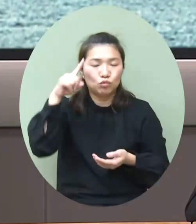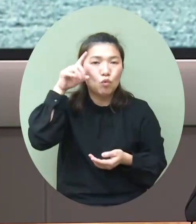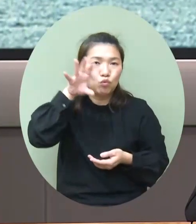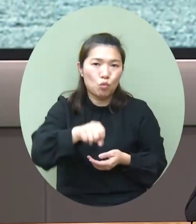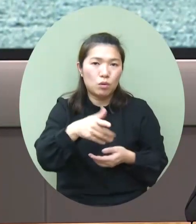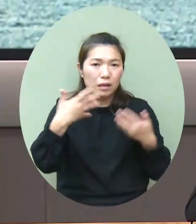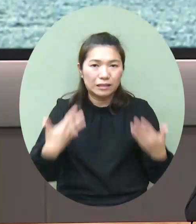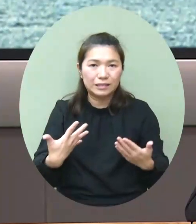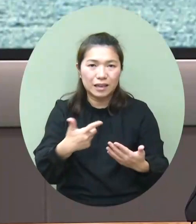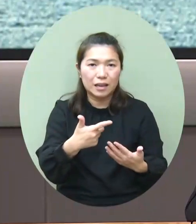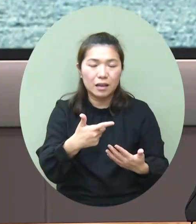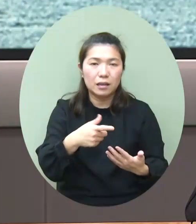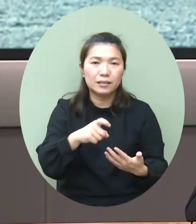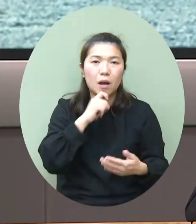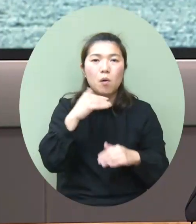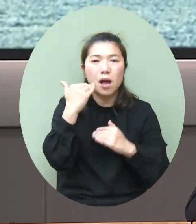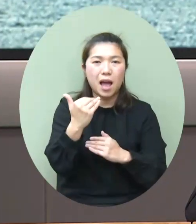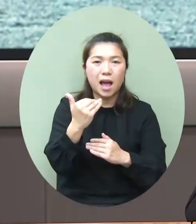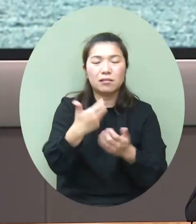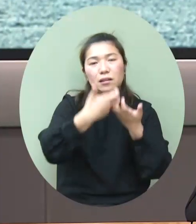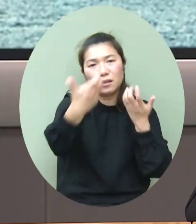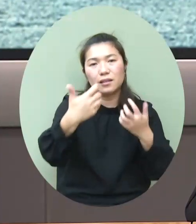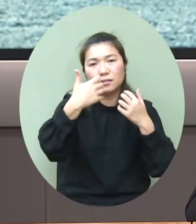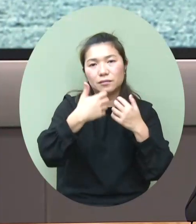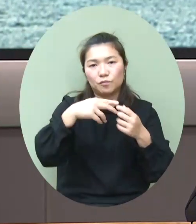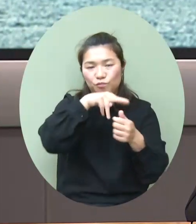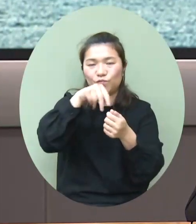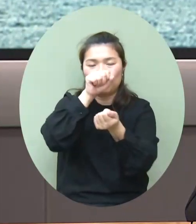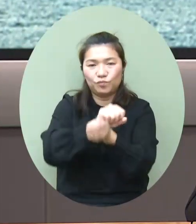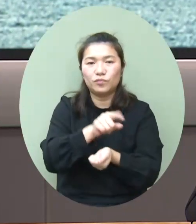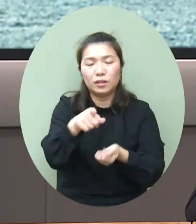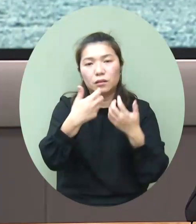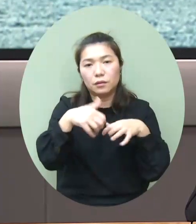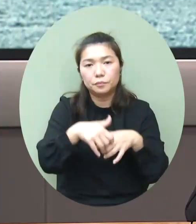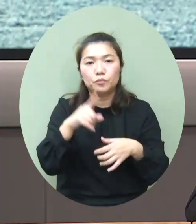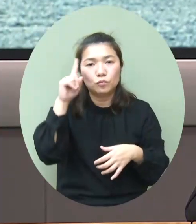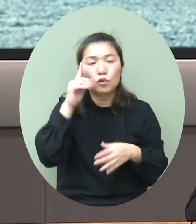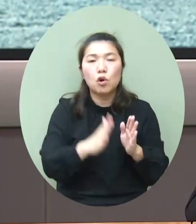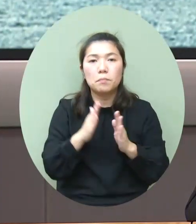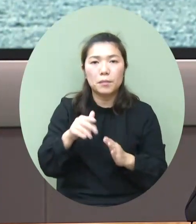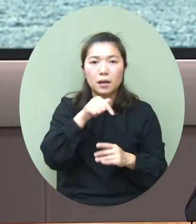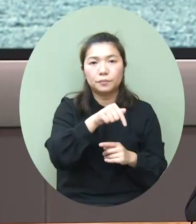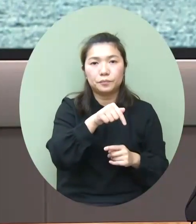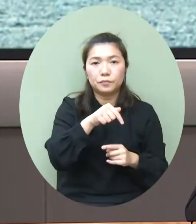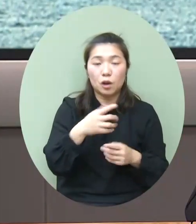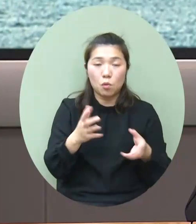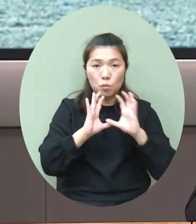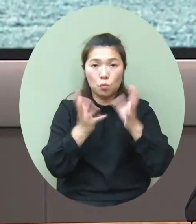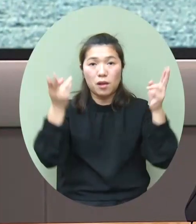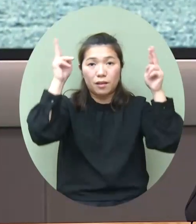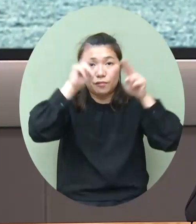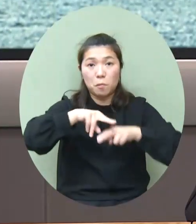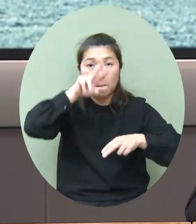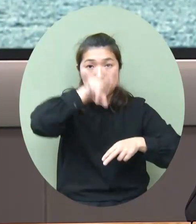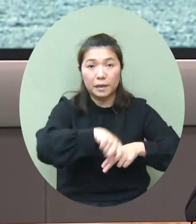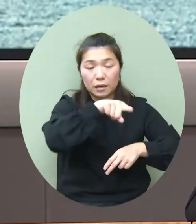做成的风险也比较高。我们希望善用比较现实有限的隔离设施，安排围